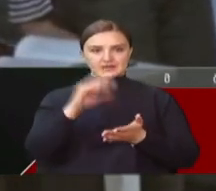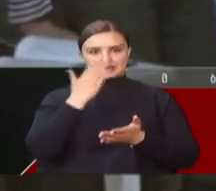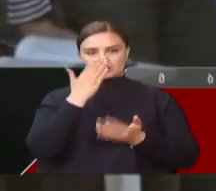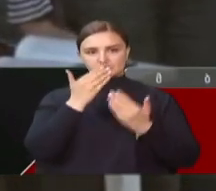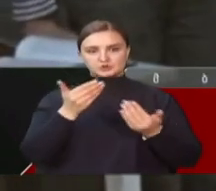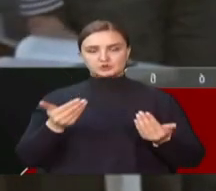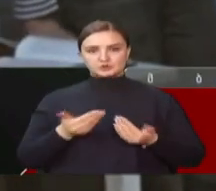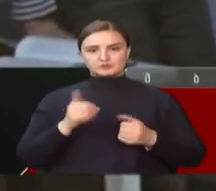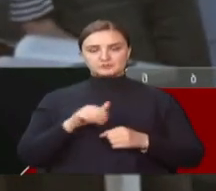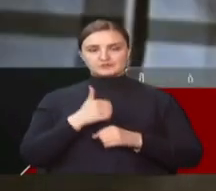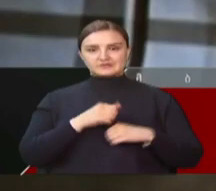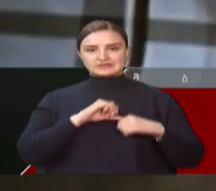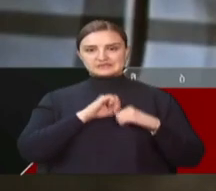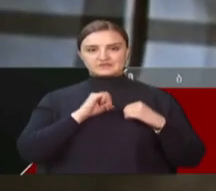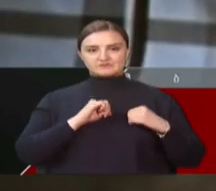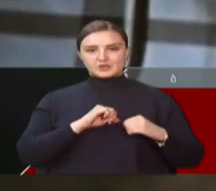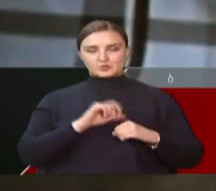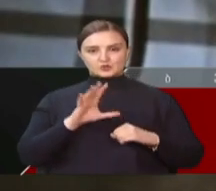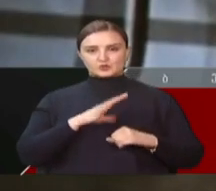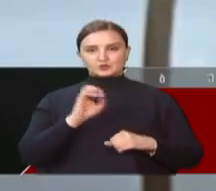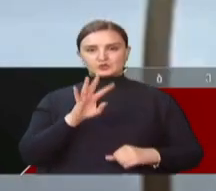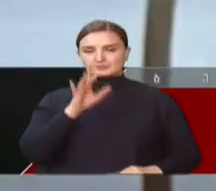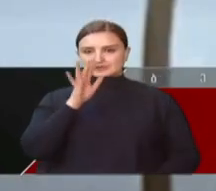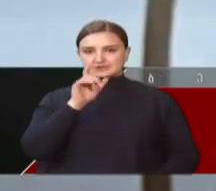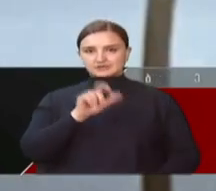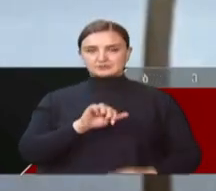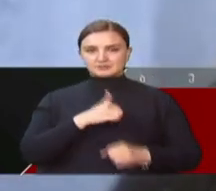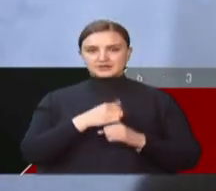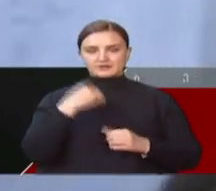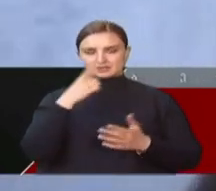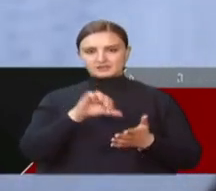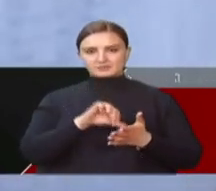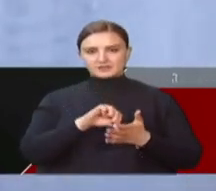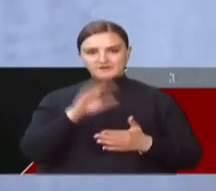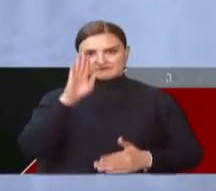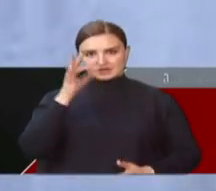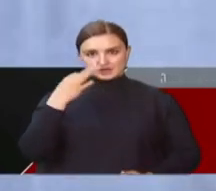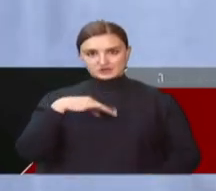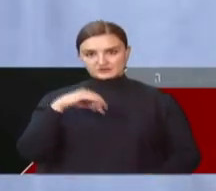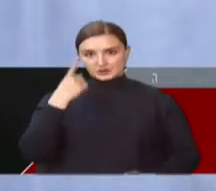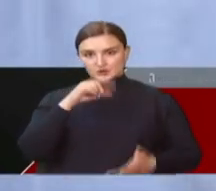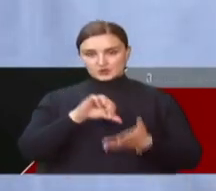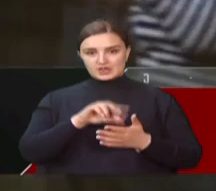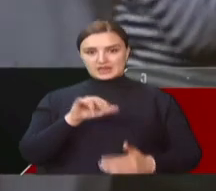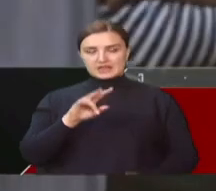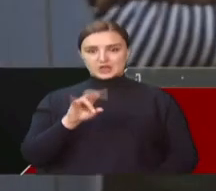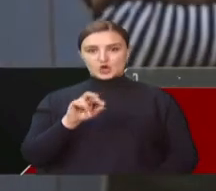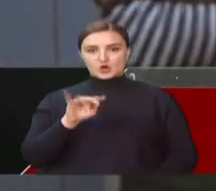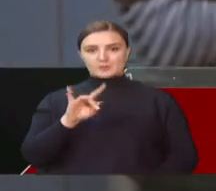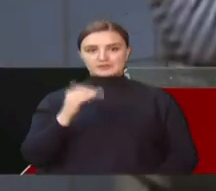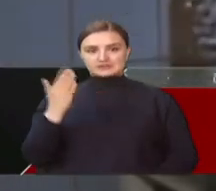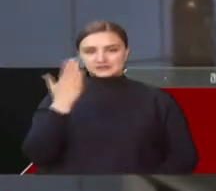მისი ცხოვრების მთავარ სიყვარულად რომ იქცა. 14 წლისამ მთავარი გმირის, ვაჟიშვილის როლი შეასრულა ლანა ღოღობერიძის